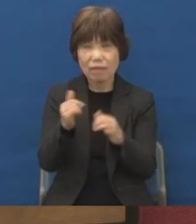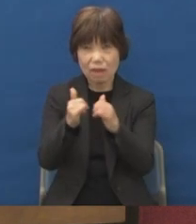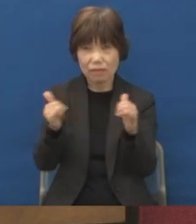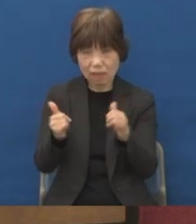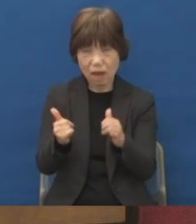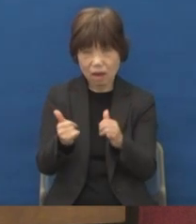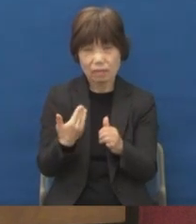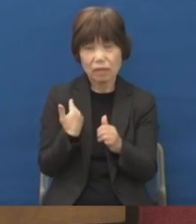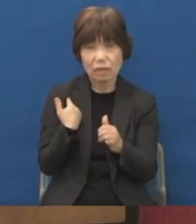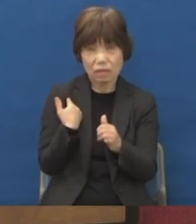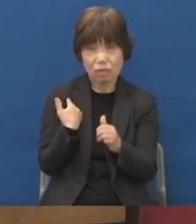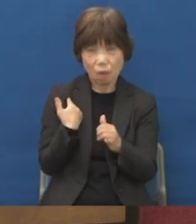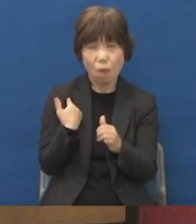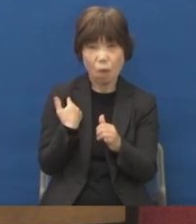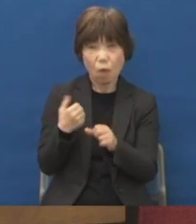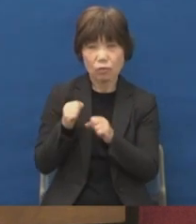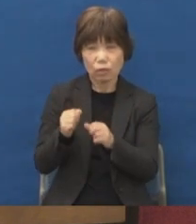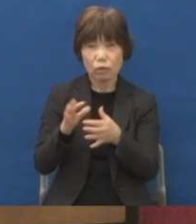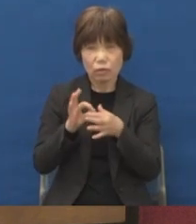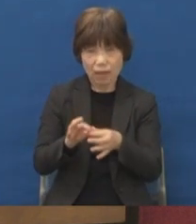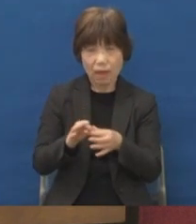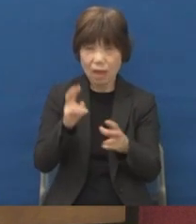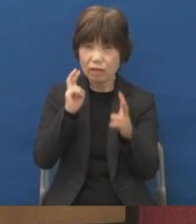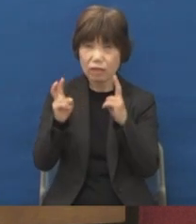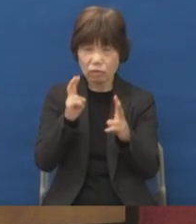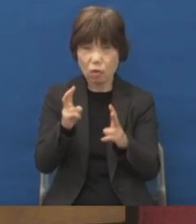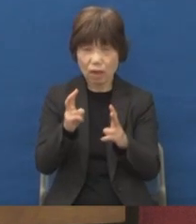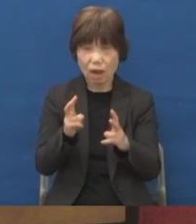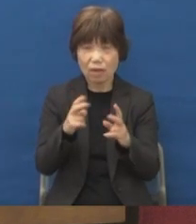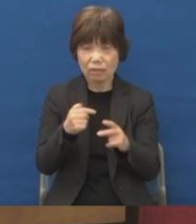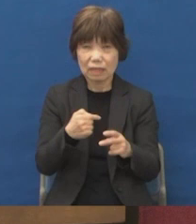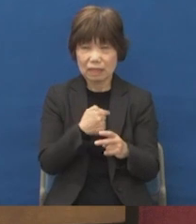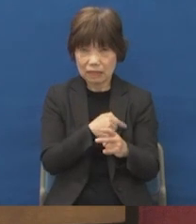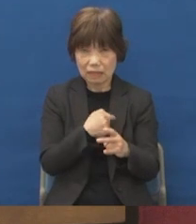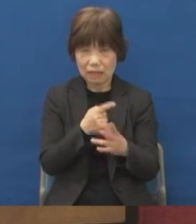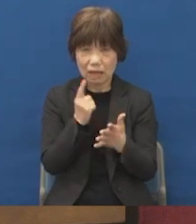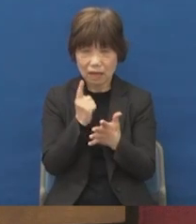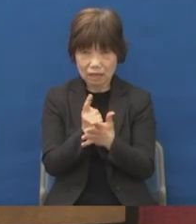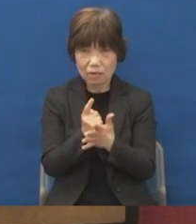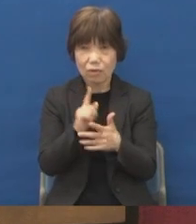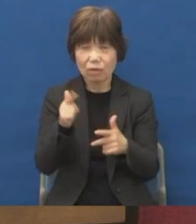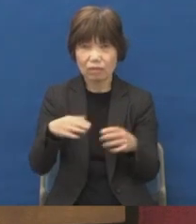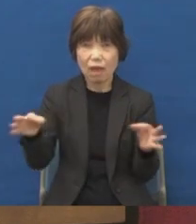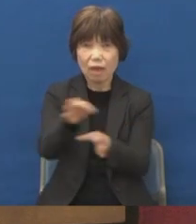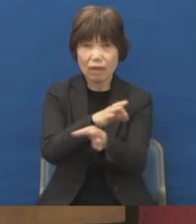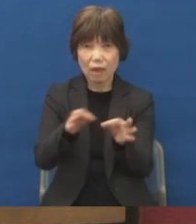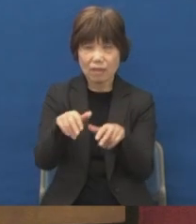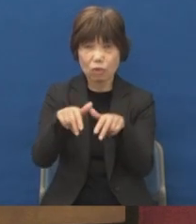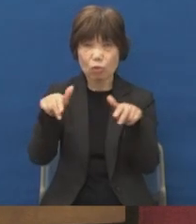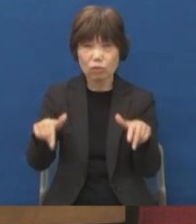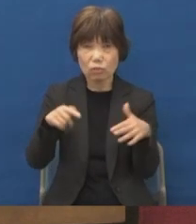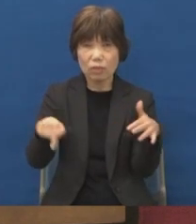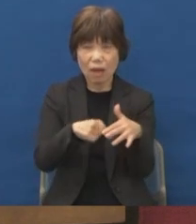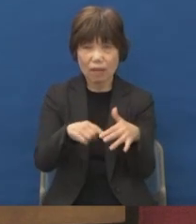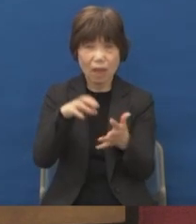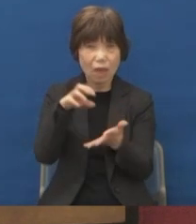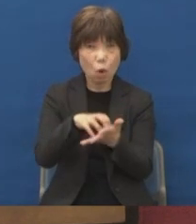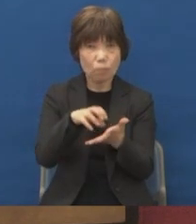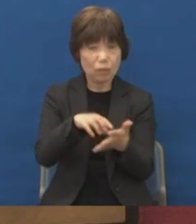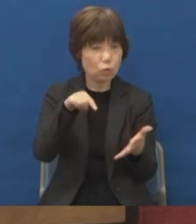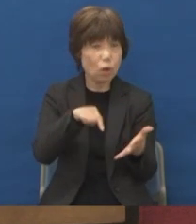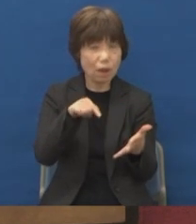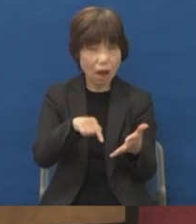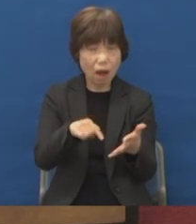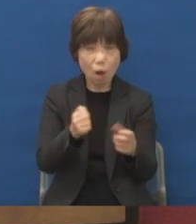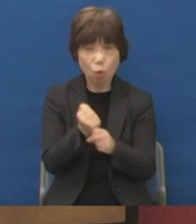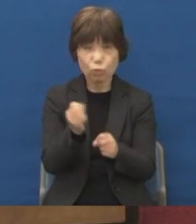や企業の意識や善意に頼るのではなく、経済の仕組みによってゴミそのものが生まれにくい社